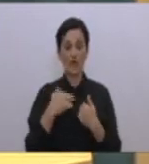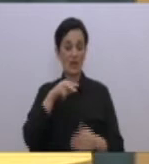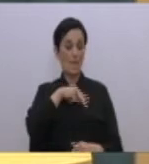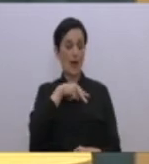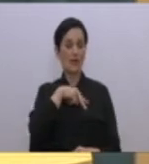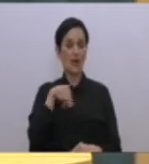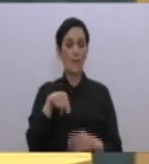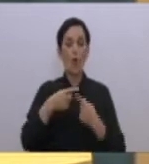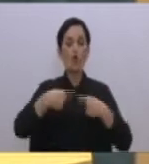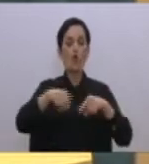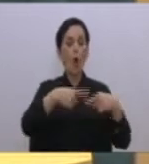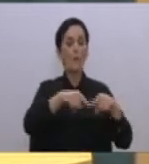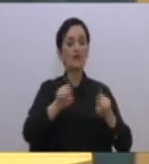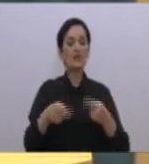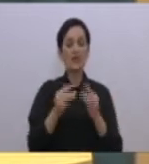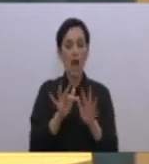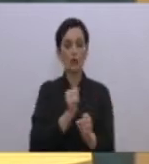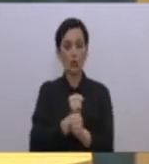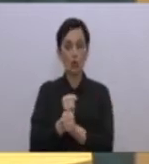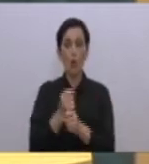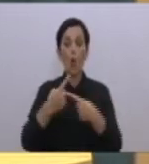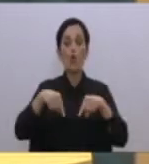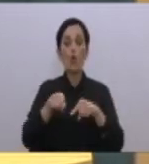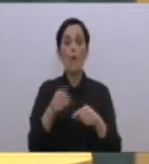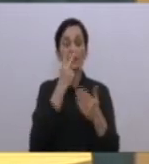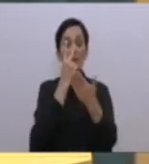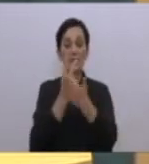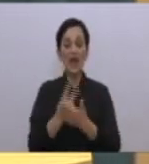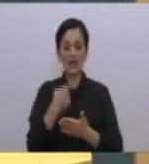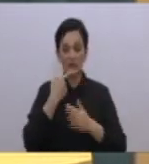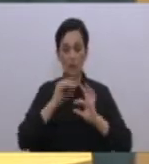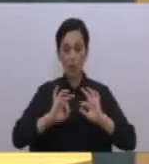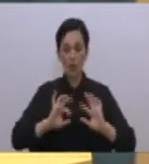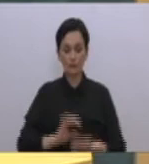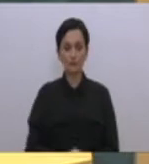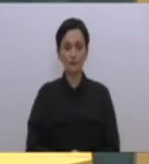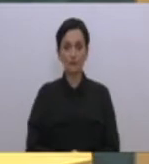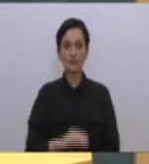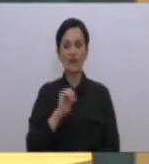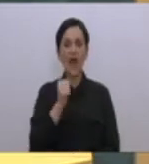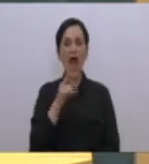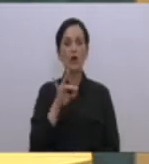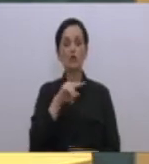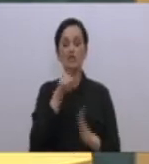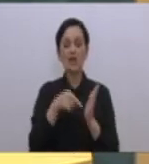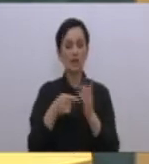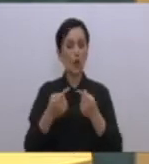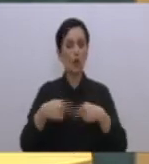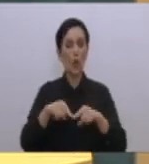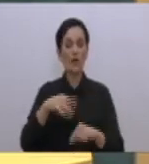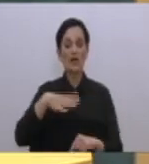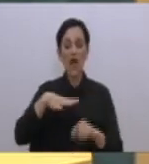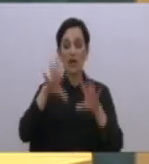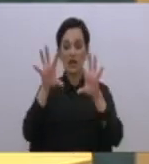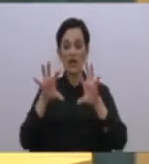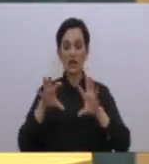parlamentis comitetebi ganhorțieleben, da amas comitetebis mihelit mogasumit. Agrau sa vista comitet. Cartul